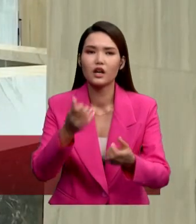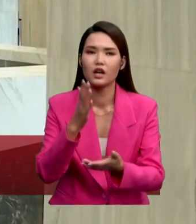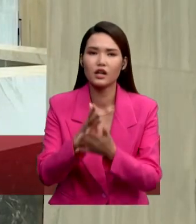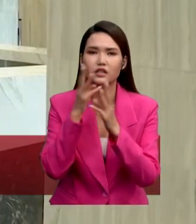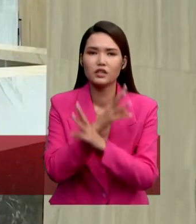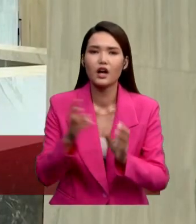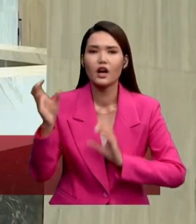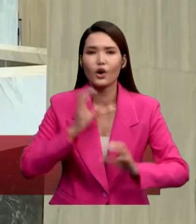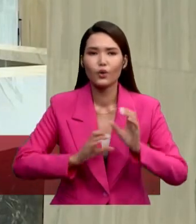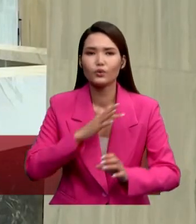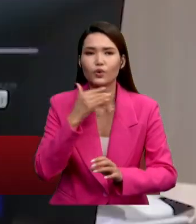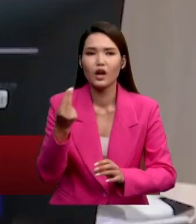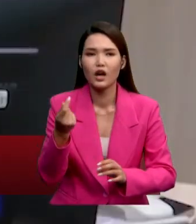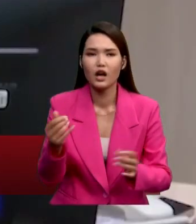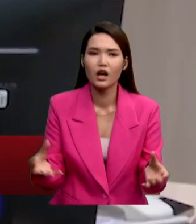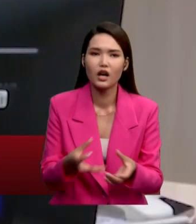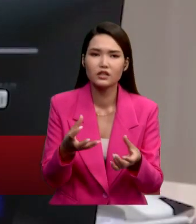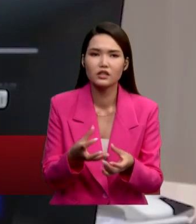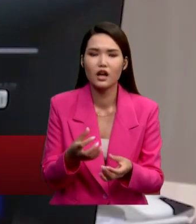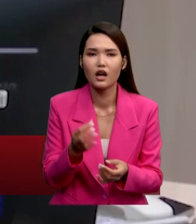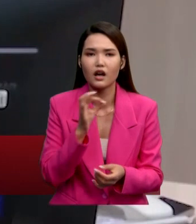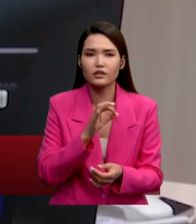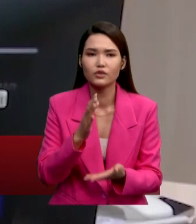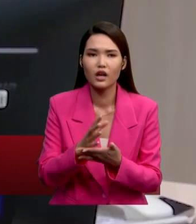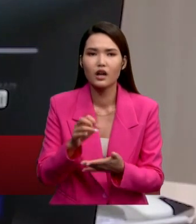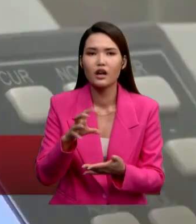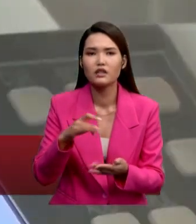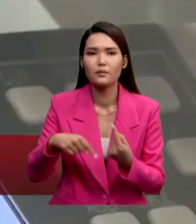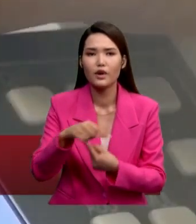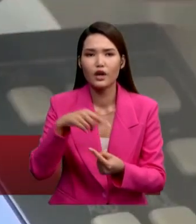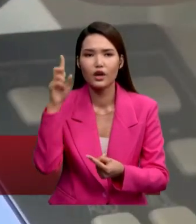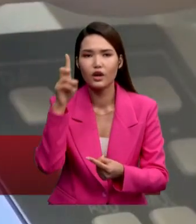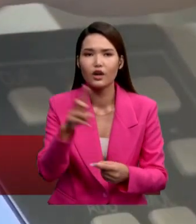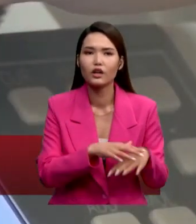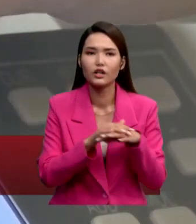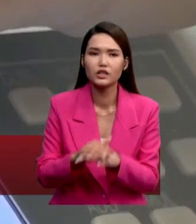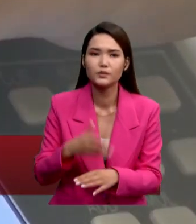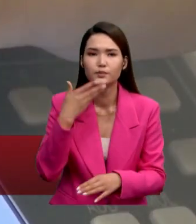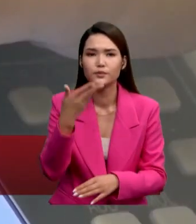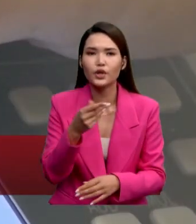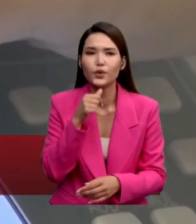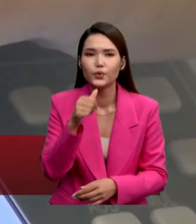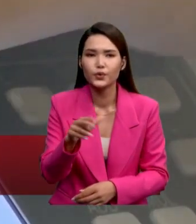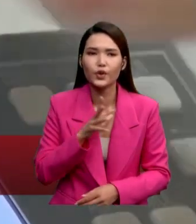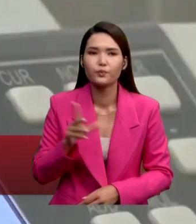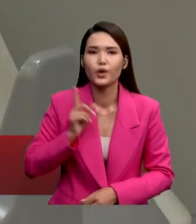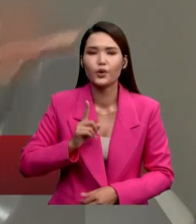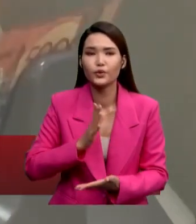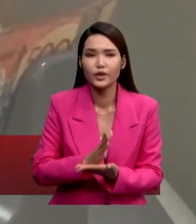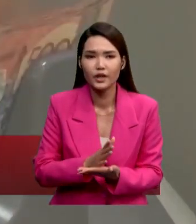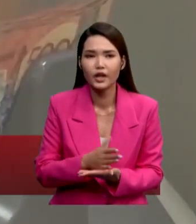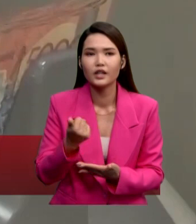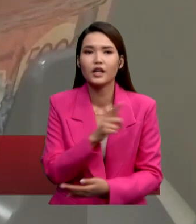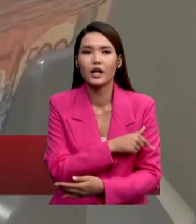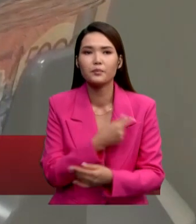қаржы институты тек ақшаның сақталуын қамтамасыз етеді. Атамекен бизнес арнасының тілшісі ұлттық банкке де сұрау салды, жауап күтудеміз. Айта кетейін,